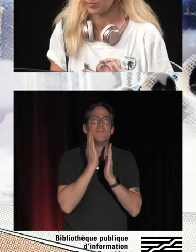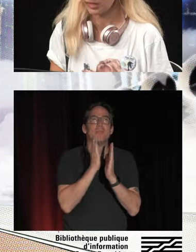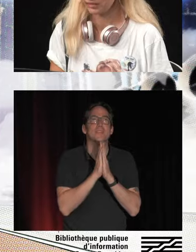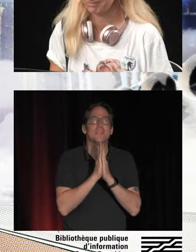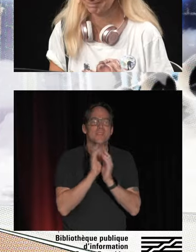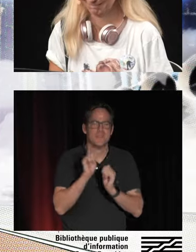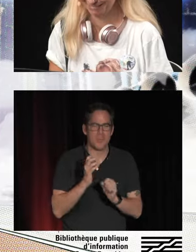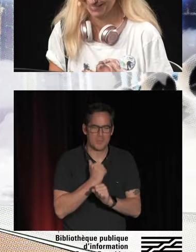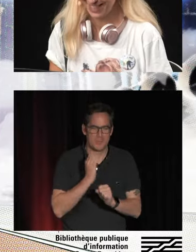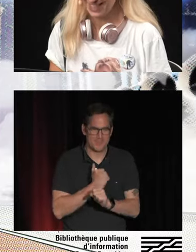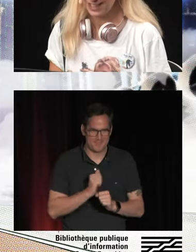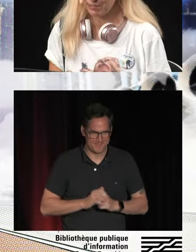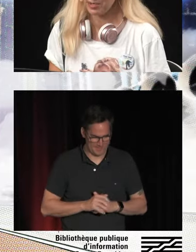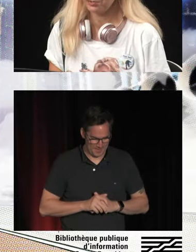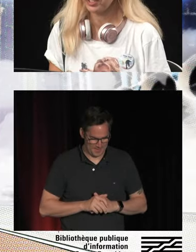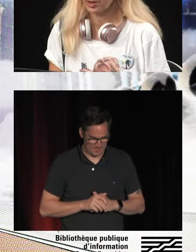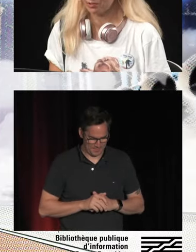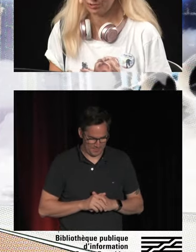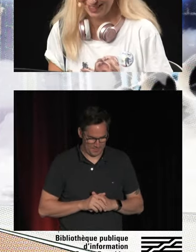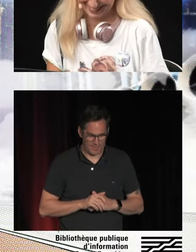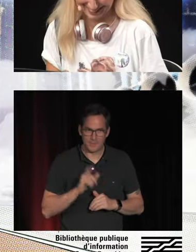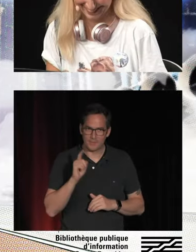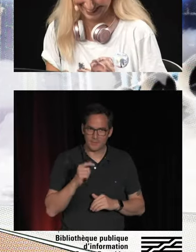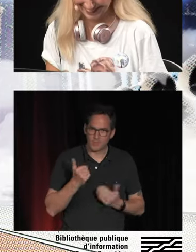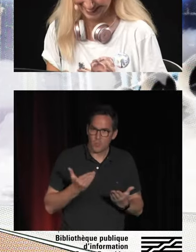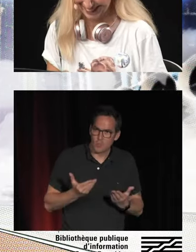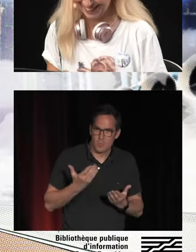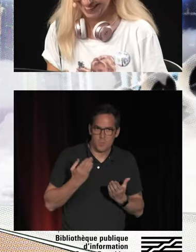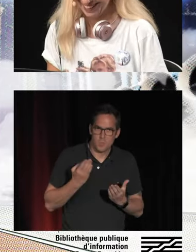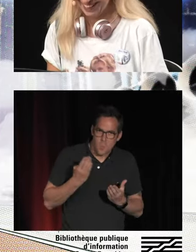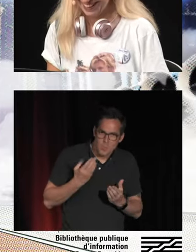il faut que ça se passe bien là. J'ai besoin d'une victoire aujourd'hui.